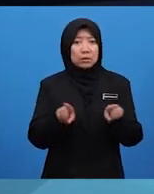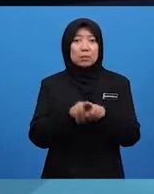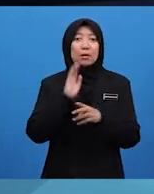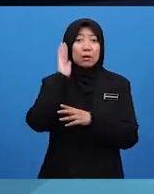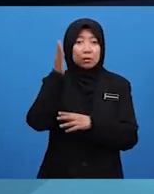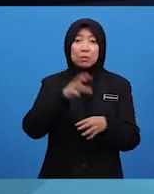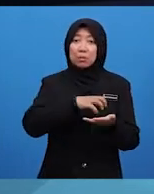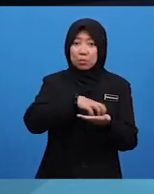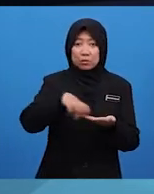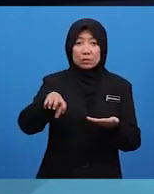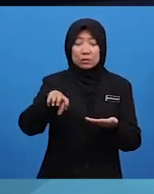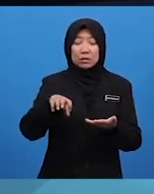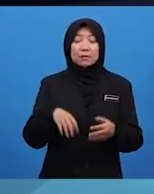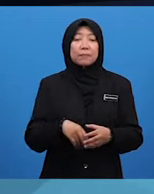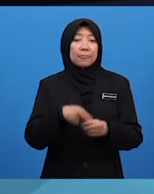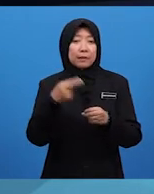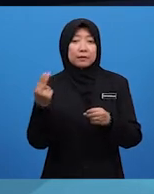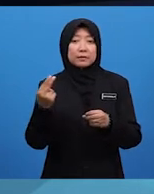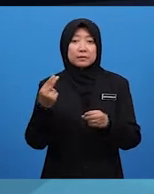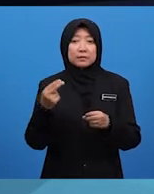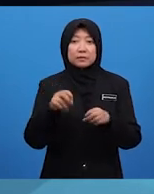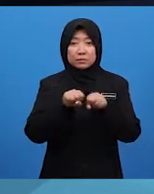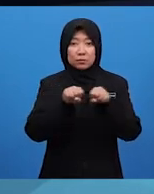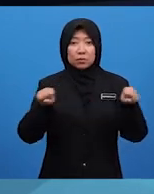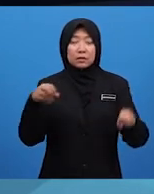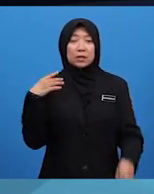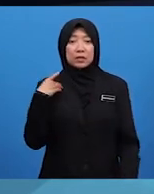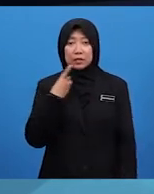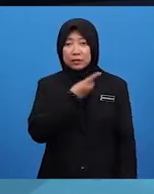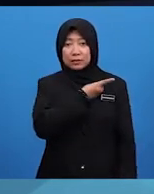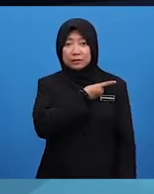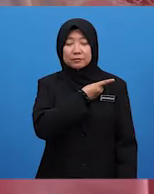akan merosakkan hasil smoking kita.